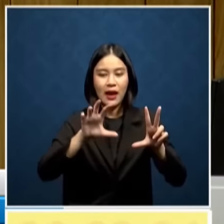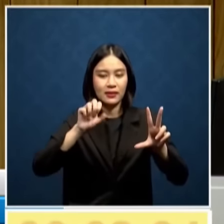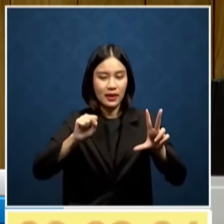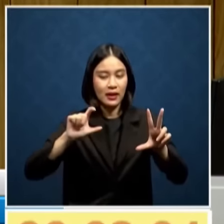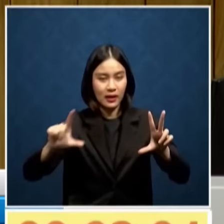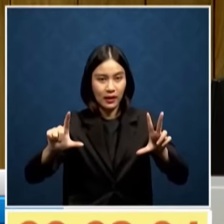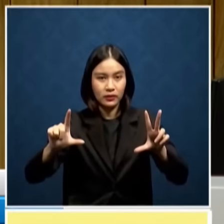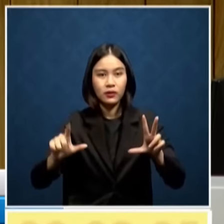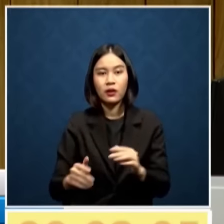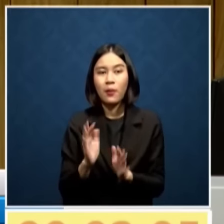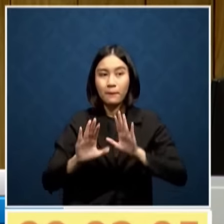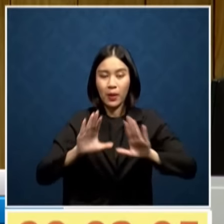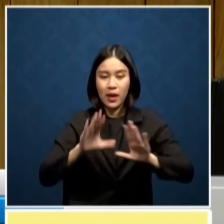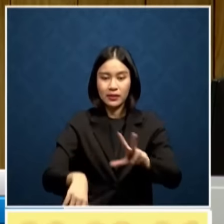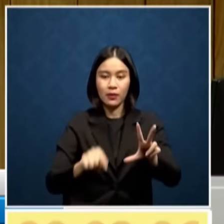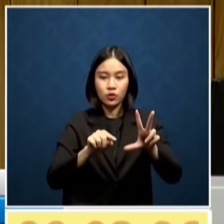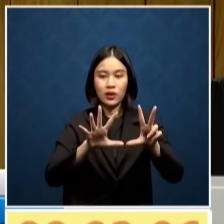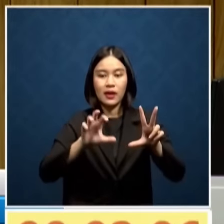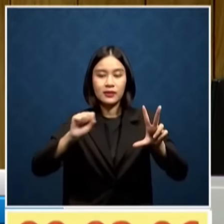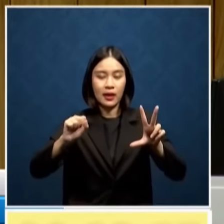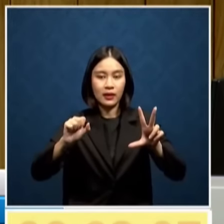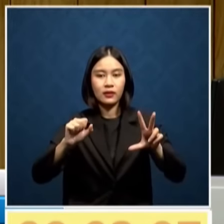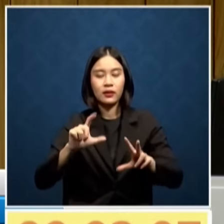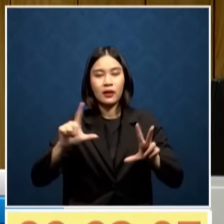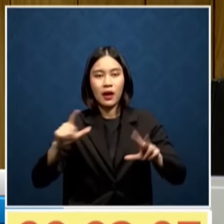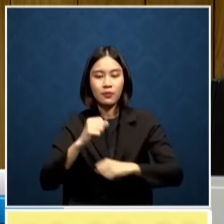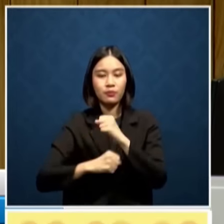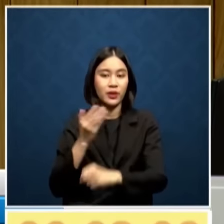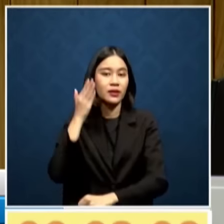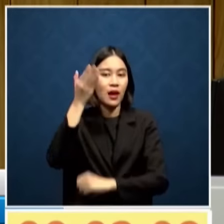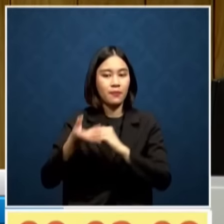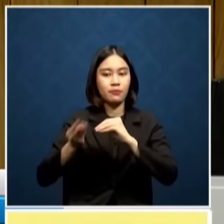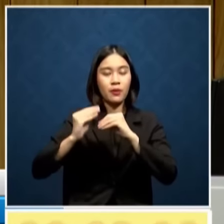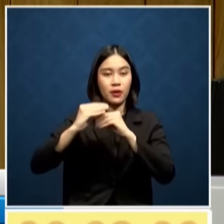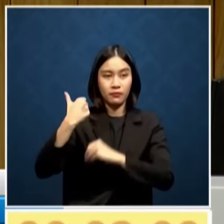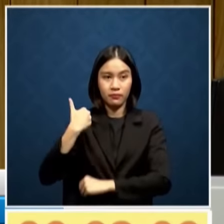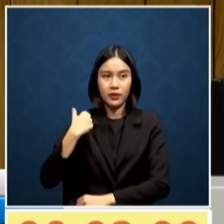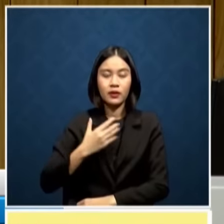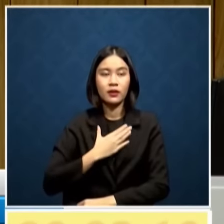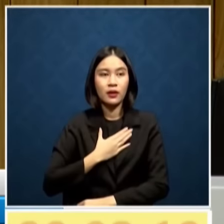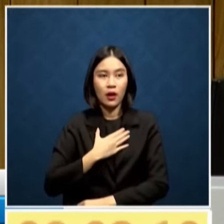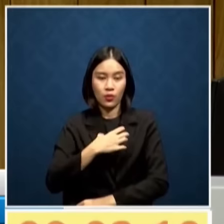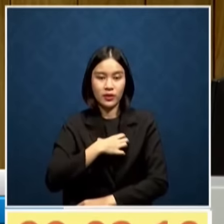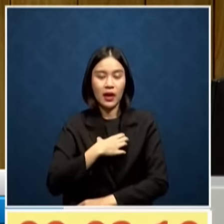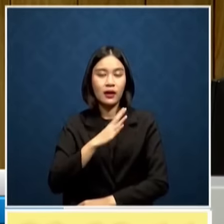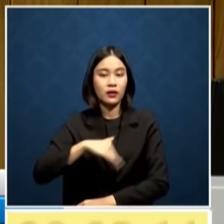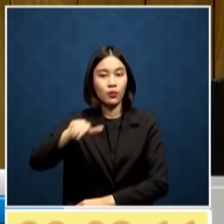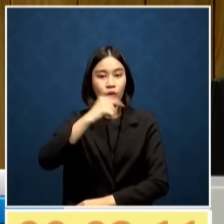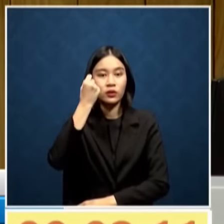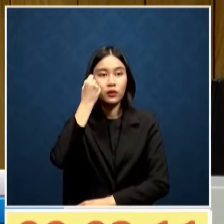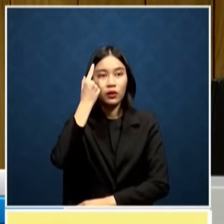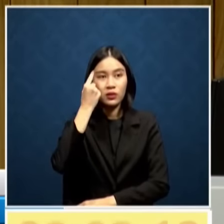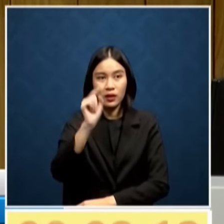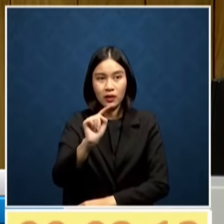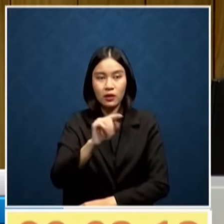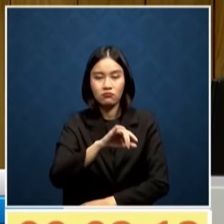3.5 แสนล้านนะครับอย่างต่ำนะครับแล้วเราก็หวังว่าปีหน้าก็จะมีมากขึ้นนะครับอันนี้คือสิ่งที่เราอยากจะให้เข้าใจว่าบาง